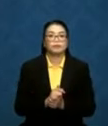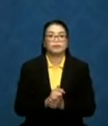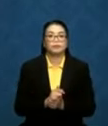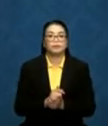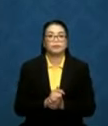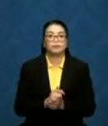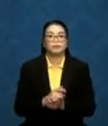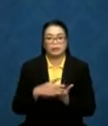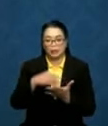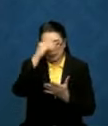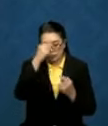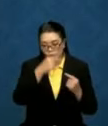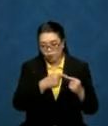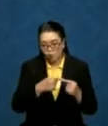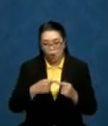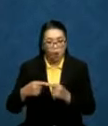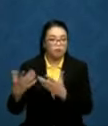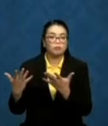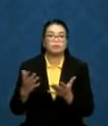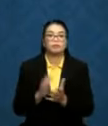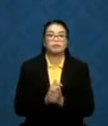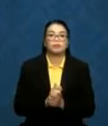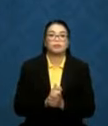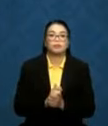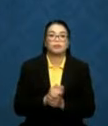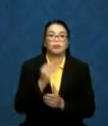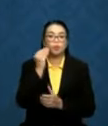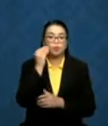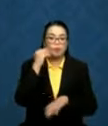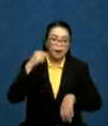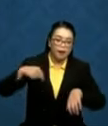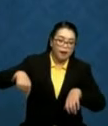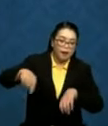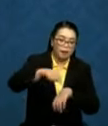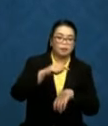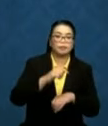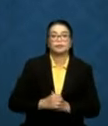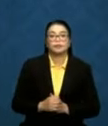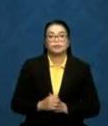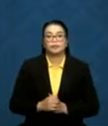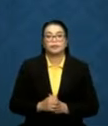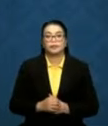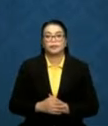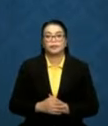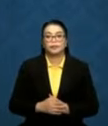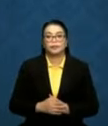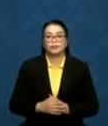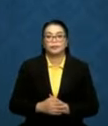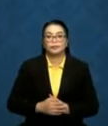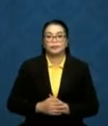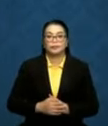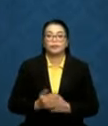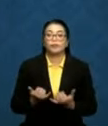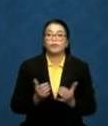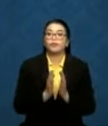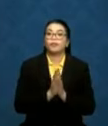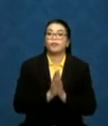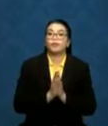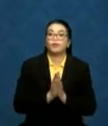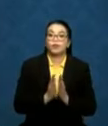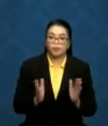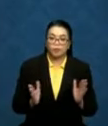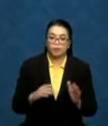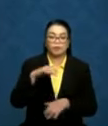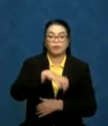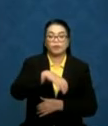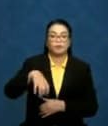สูงๆอยู่ตามหมู่บ้านท้องไร้ท้องนานะครับโดยเฉพาะวันนี้ขอบคุณกรม